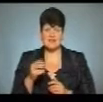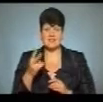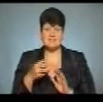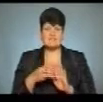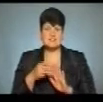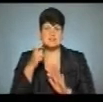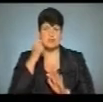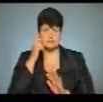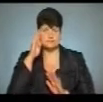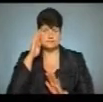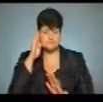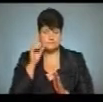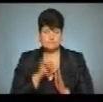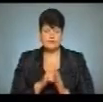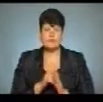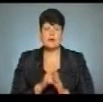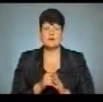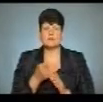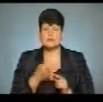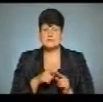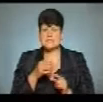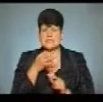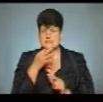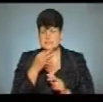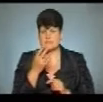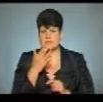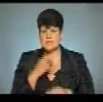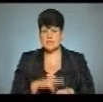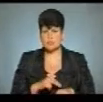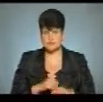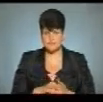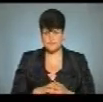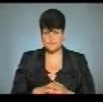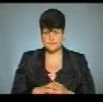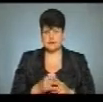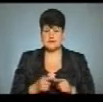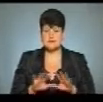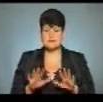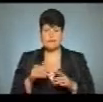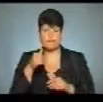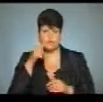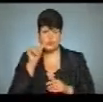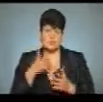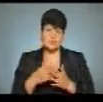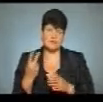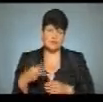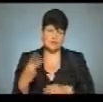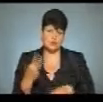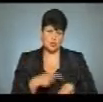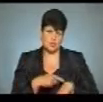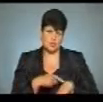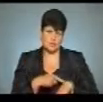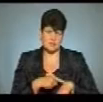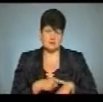повідомила старший слідчий криміналіст слідчого управління Нацполіції області Ольга Романів. Це сталося вчора, близько 22-ї години.